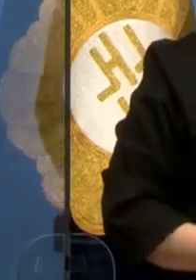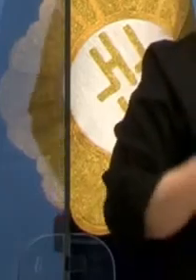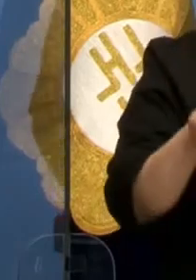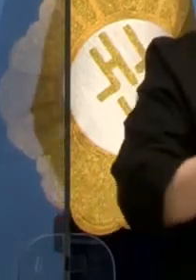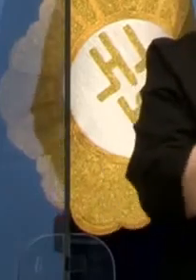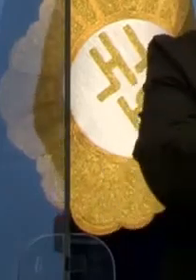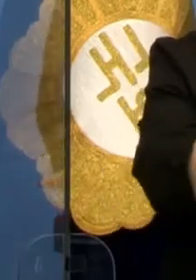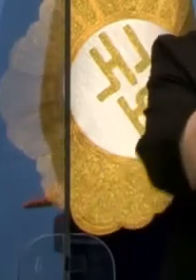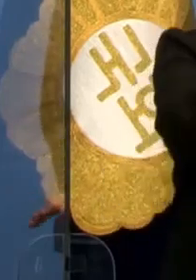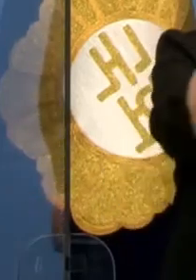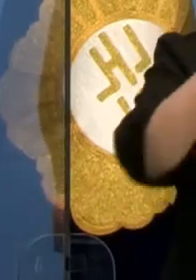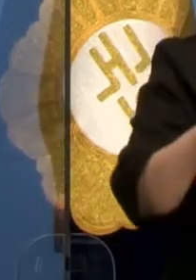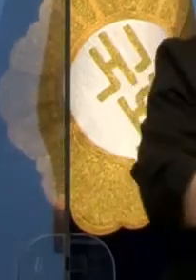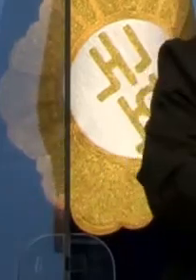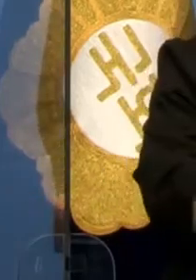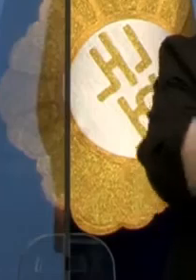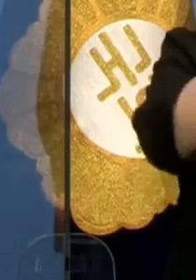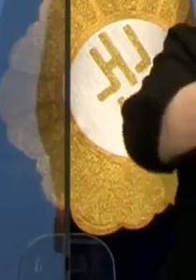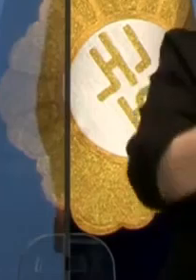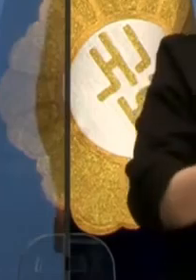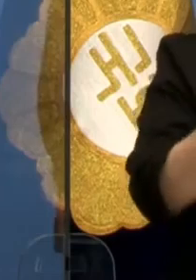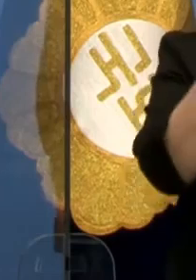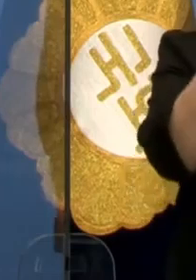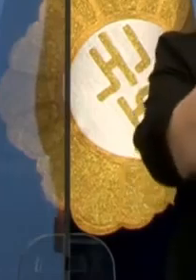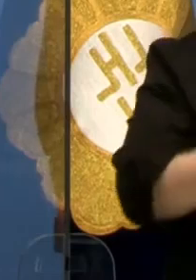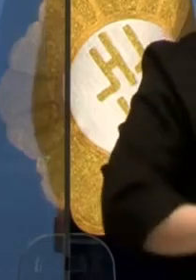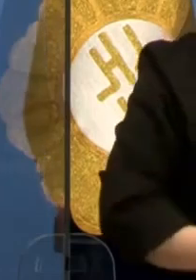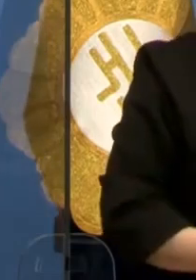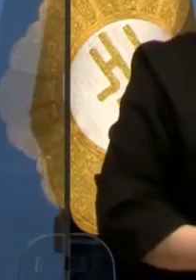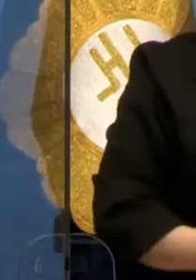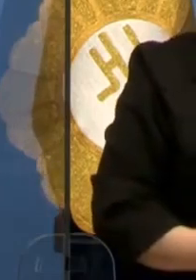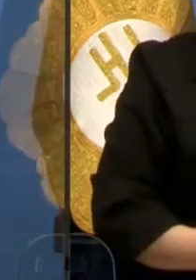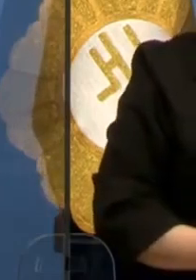그러면 준비해 온 기자회견문 낭독하겠습니다.